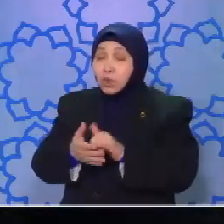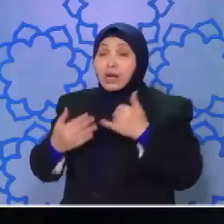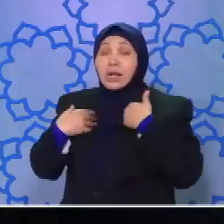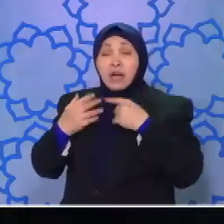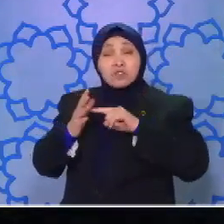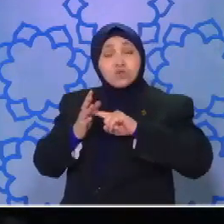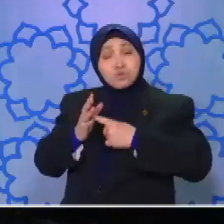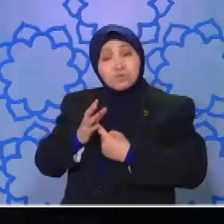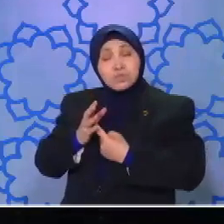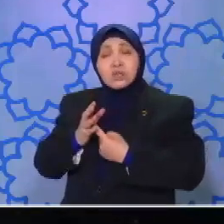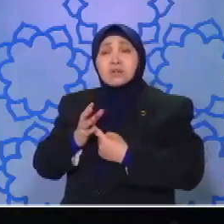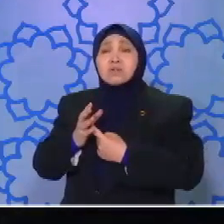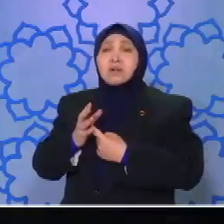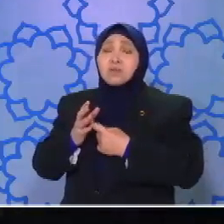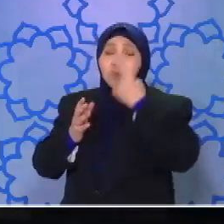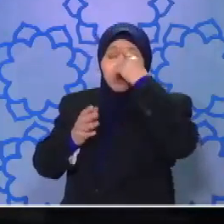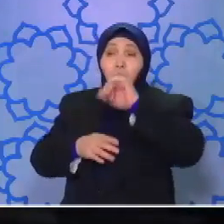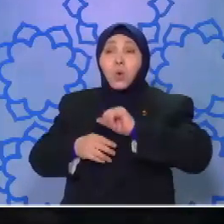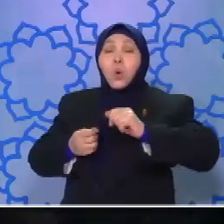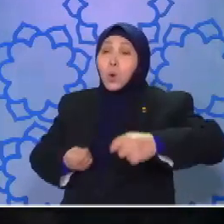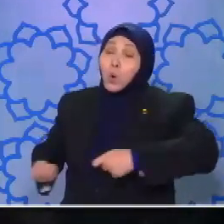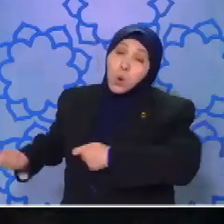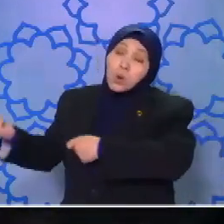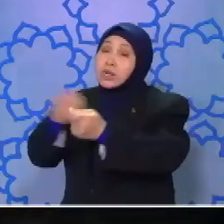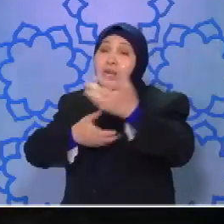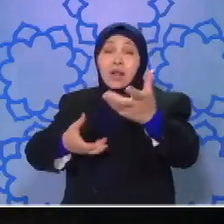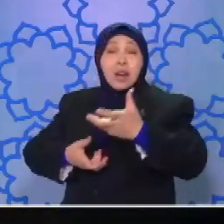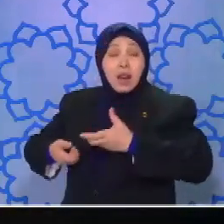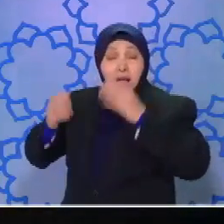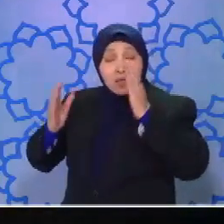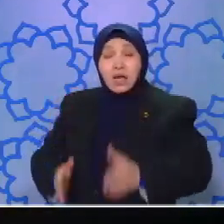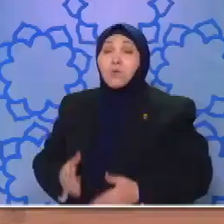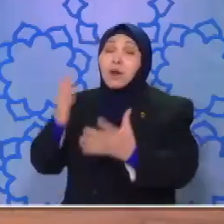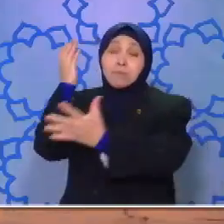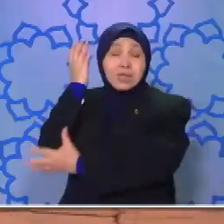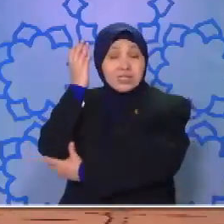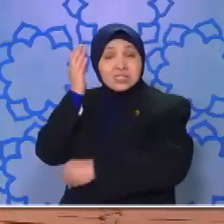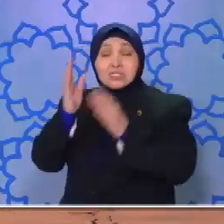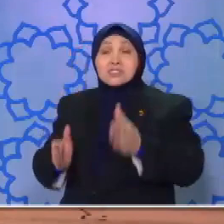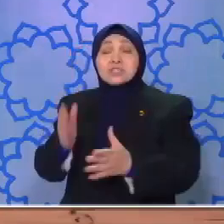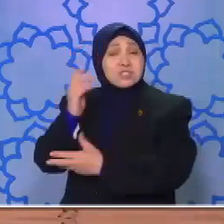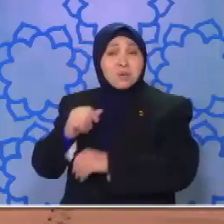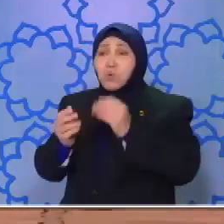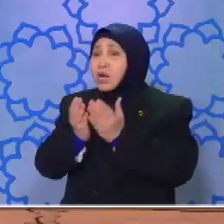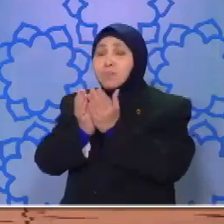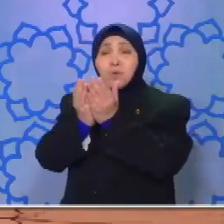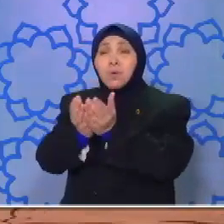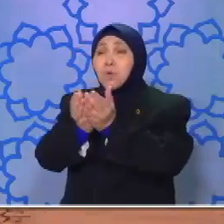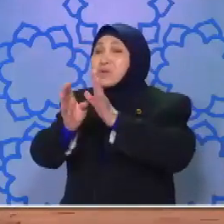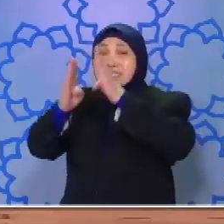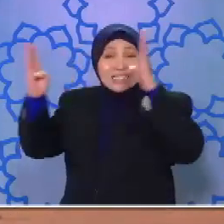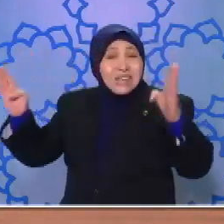sumber, ya, sumber pencarian kepada nelayan, kepada orang-orang yang miskin. Ini bukan fulk besar, ini yang kecil-kecil